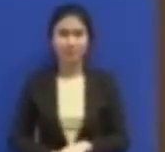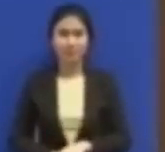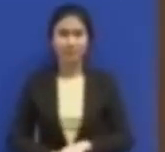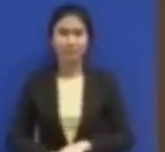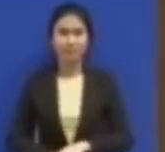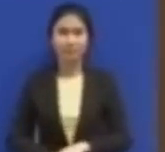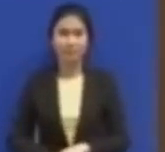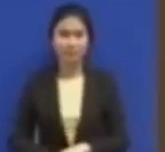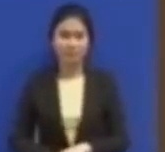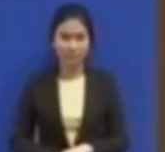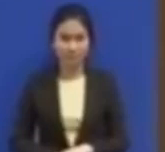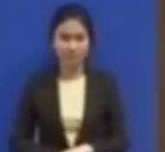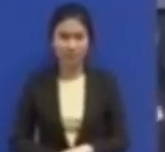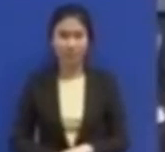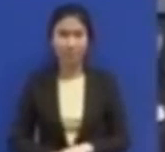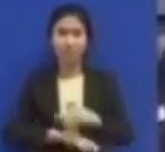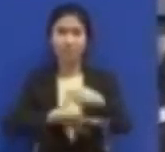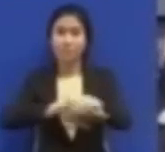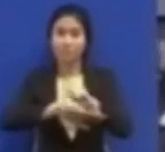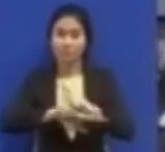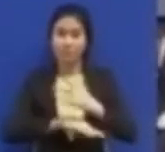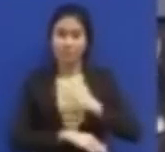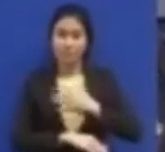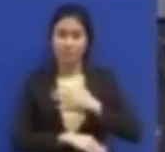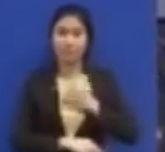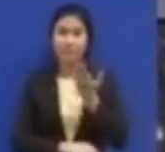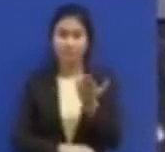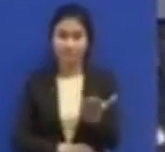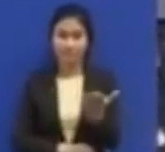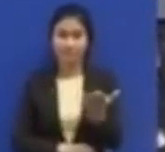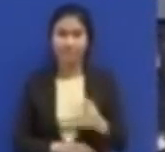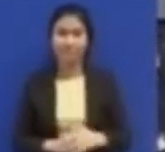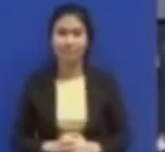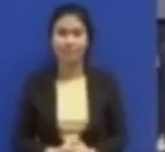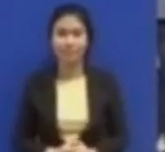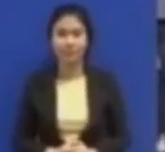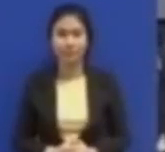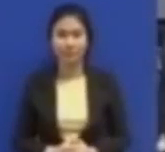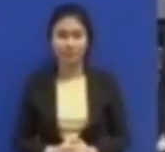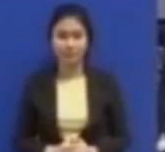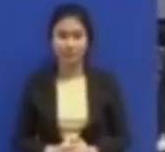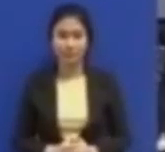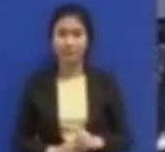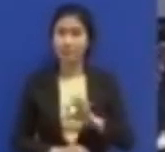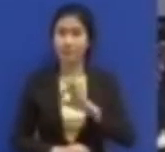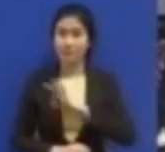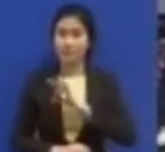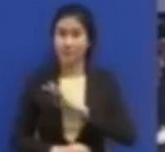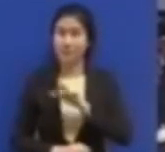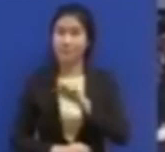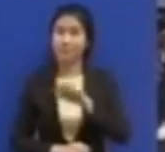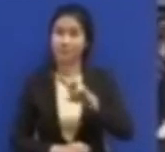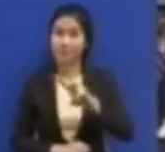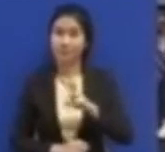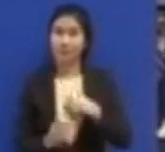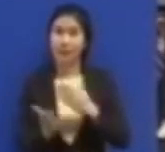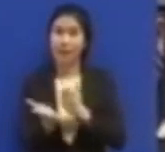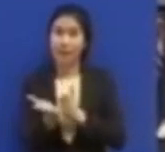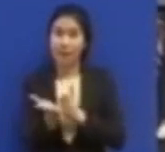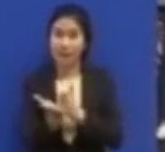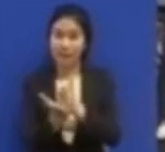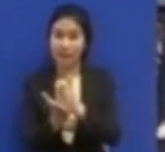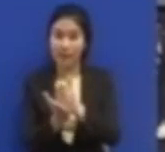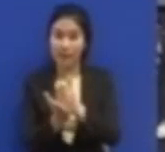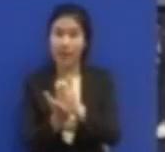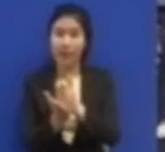ประธานที่เคารพครับผมสิริพงษ์รัศมีสมาชิกสภาผู้แทนราษฎรเขตหนองจอกกรุงเทพม